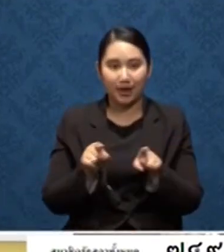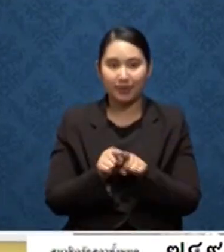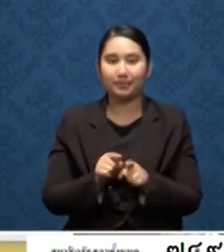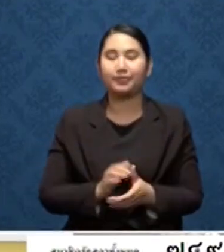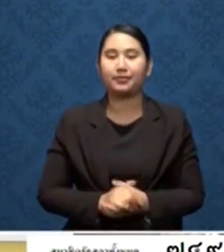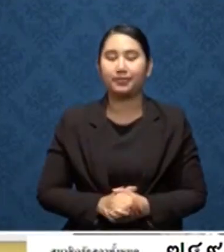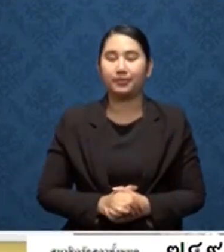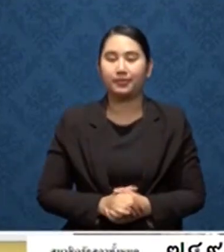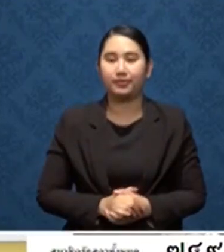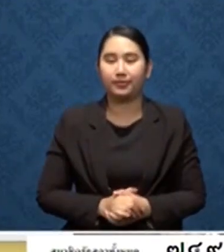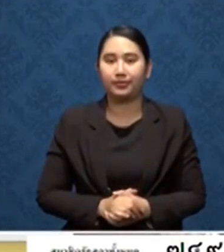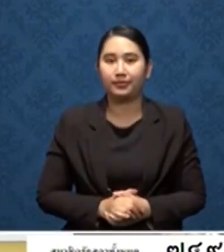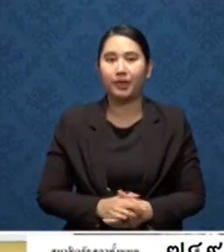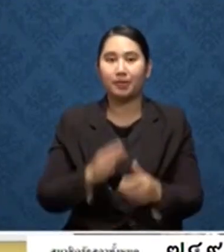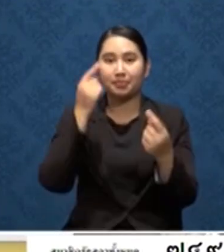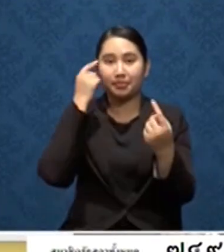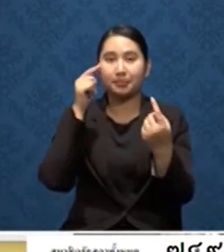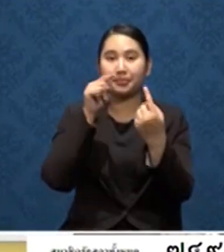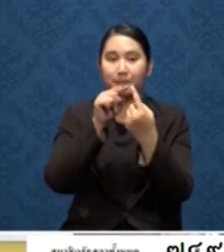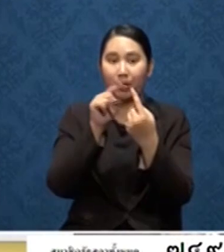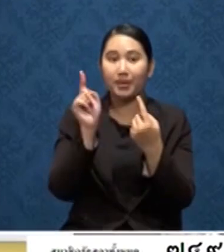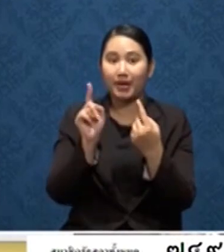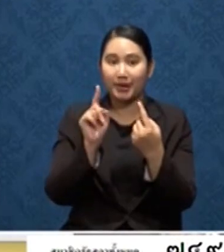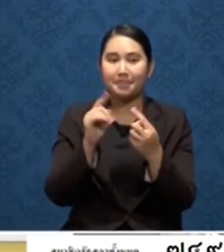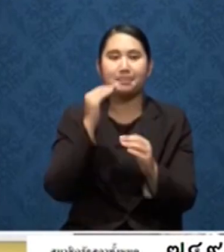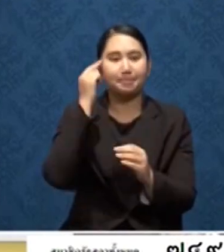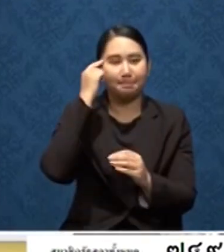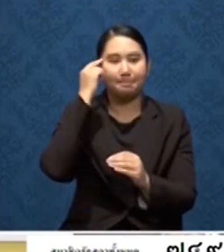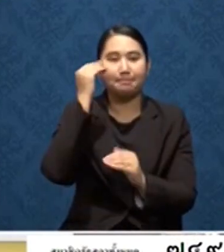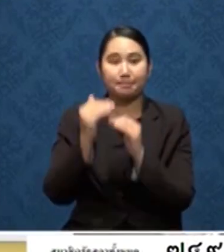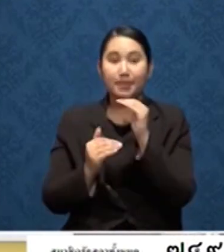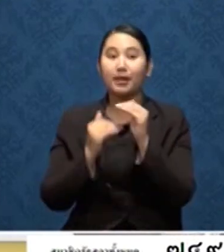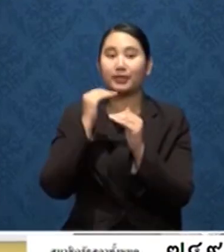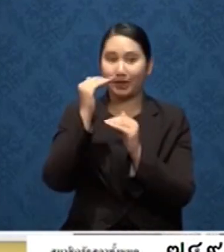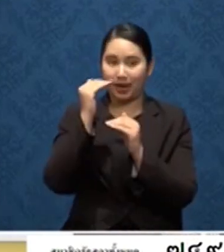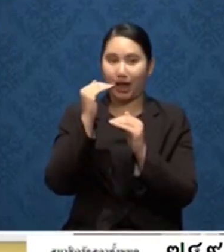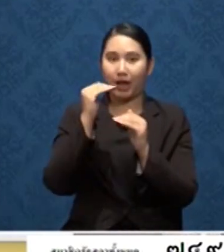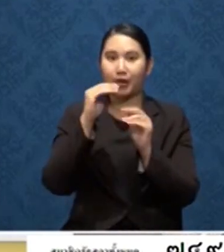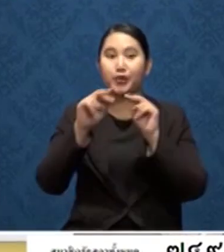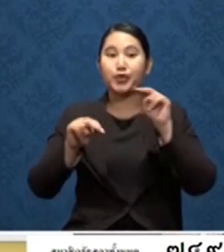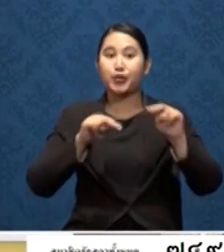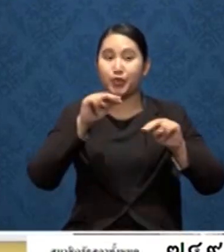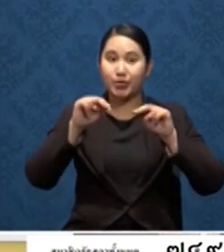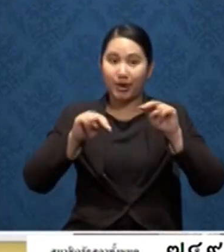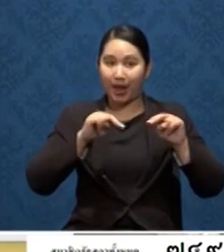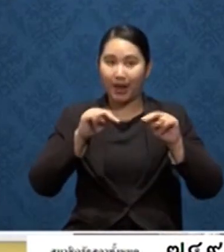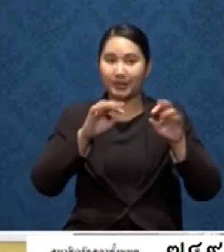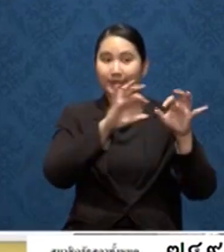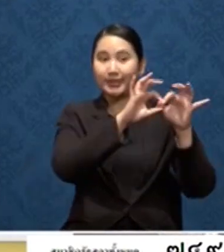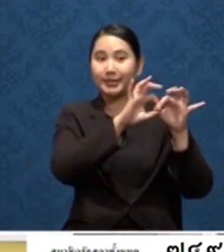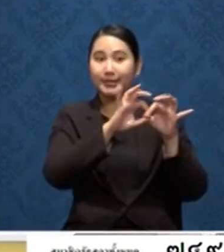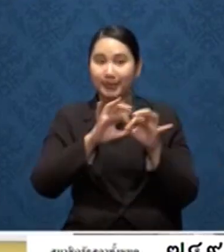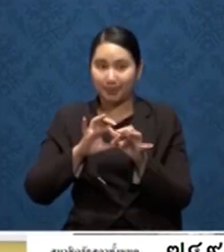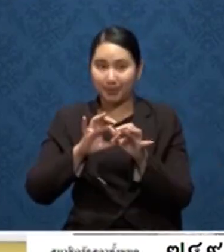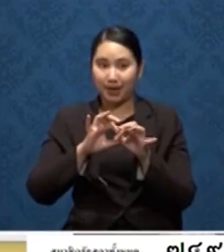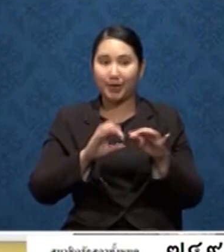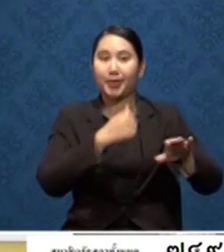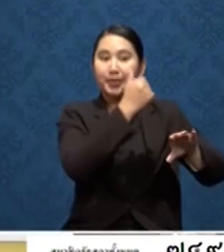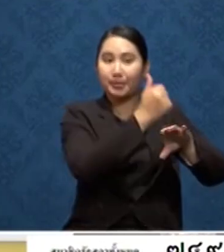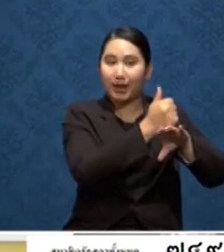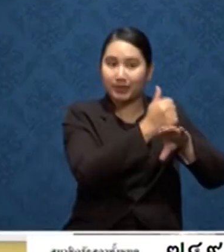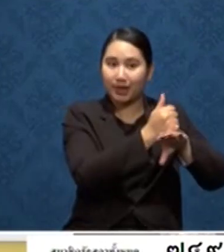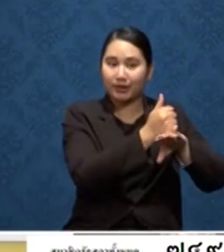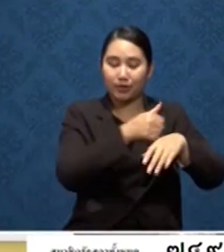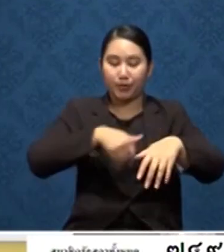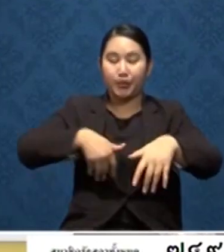นี้นั่นคือเป้าหมายของการพยายามจะพัฒนาและรักษาความสัมพันธ์ระหว่างพระมหากษัตริย์กับประชา